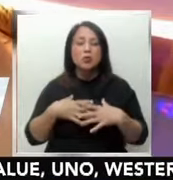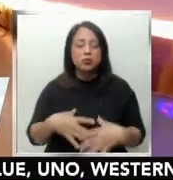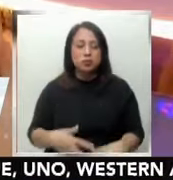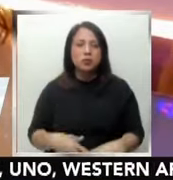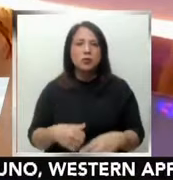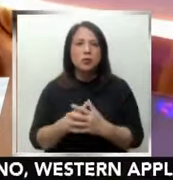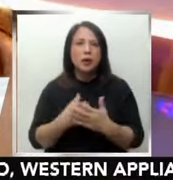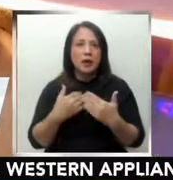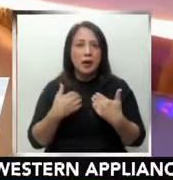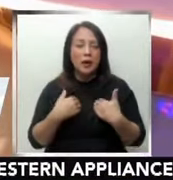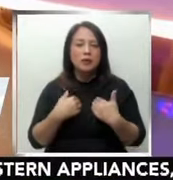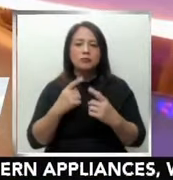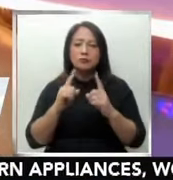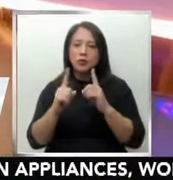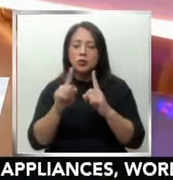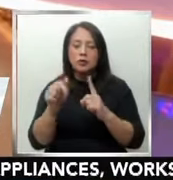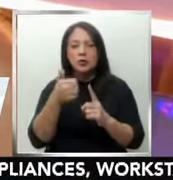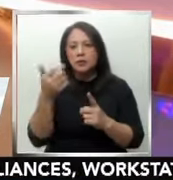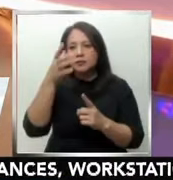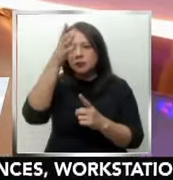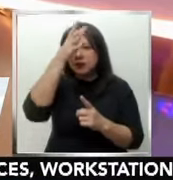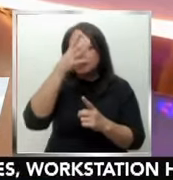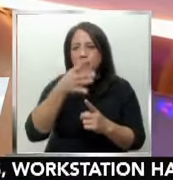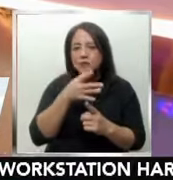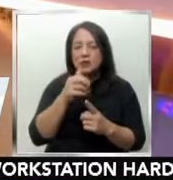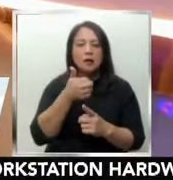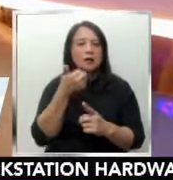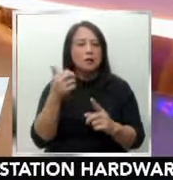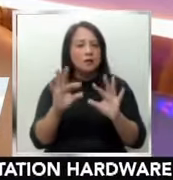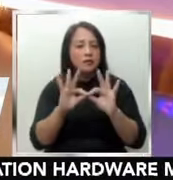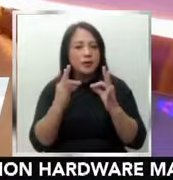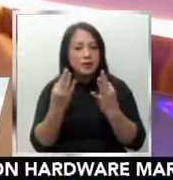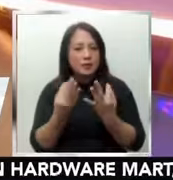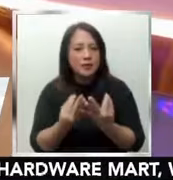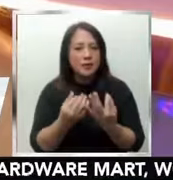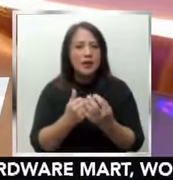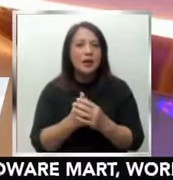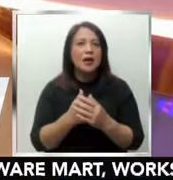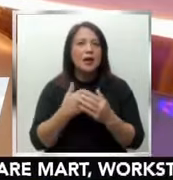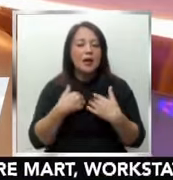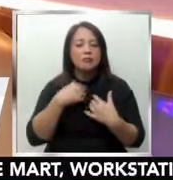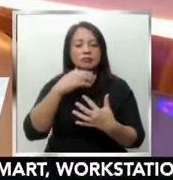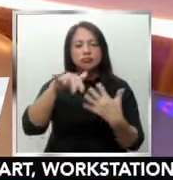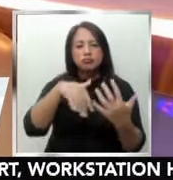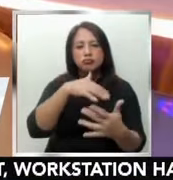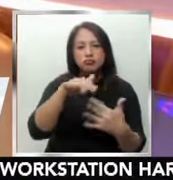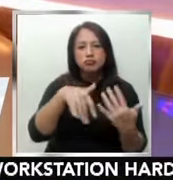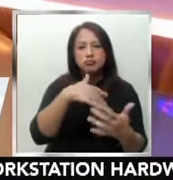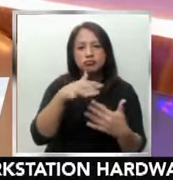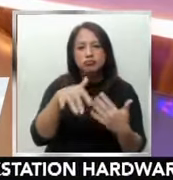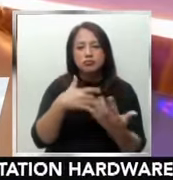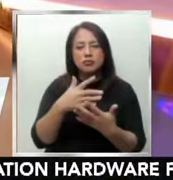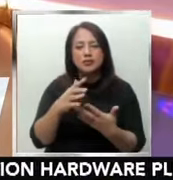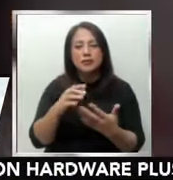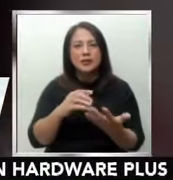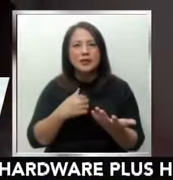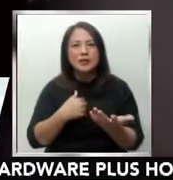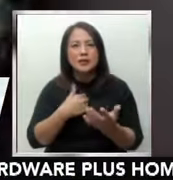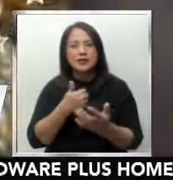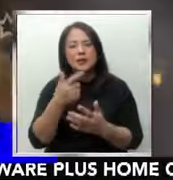nakakausap na ibang parents ibang Families may nakakahalubilo si Kenneth na mga down syndrome